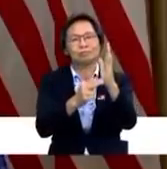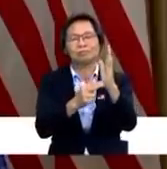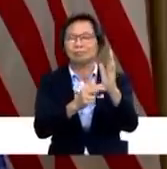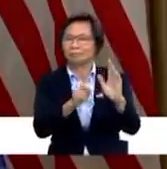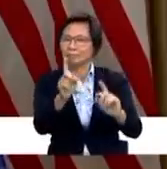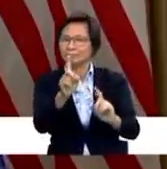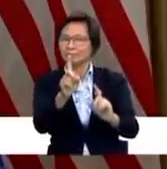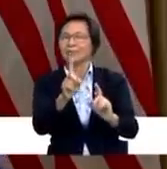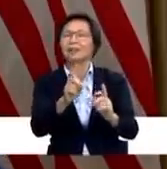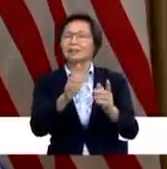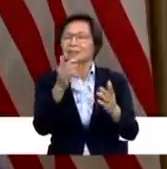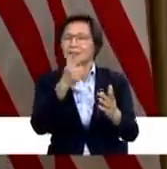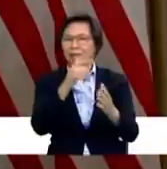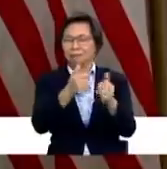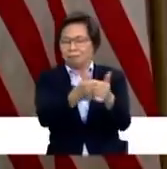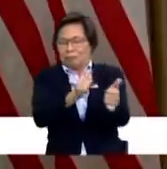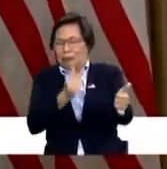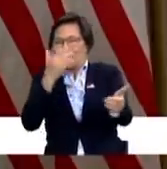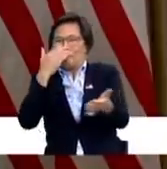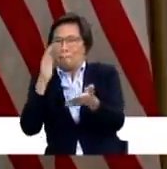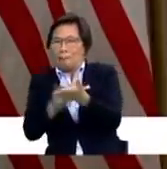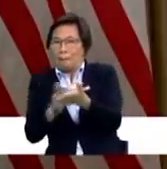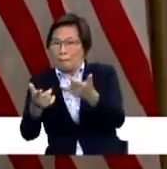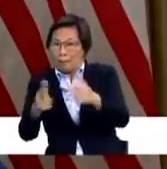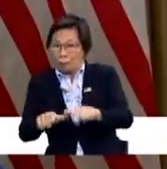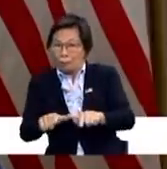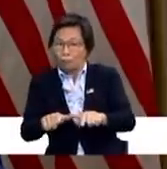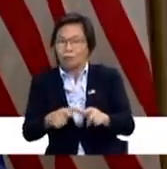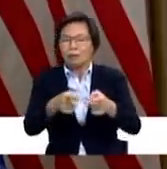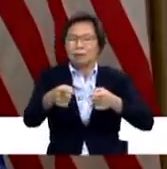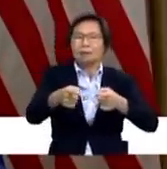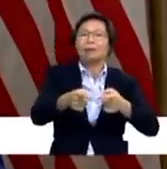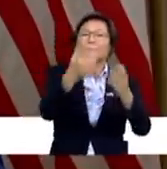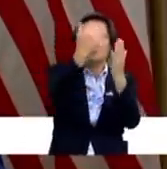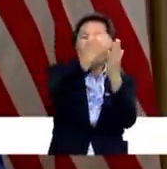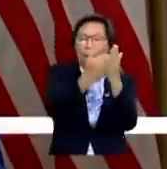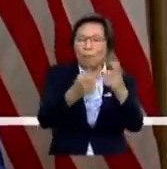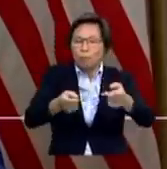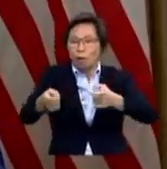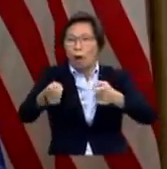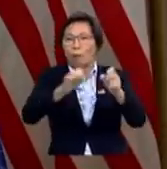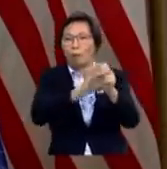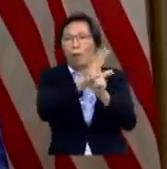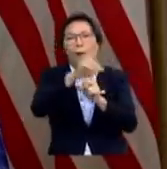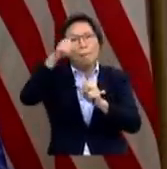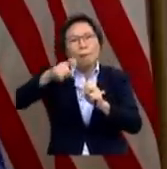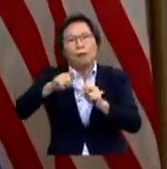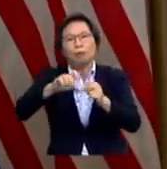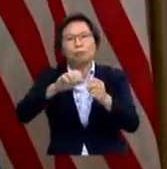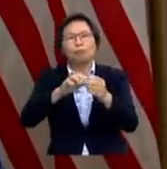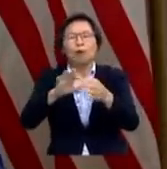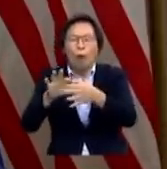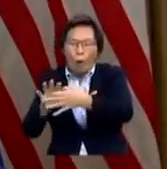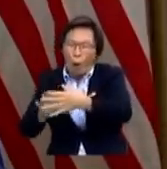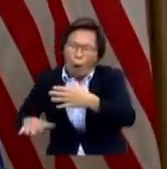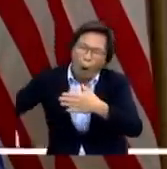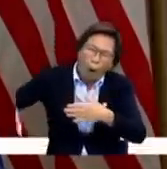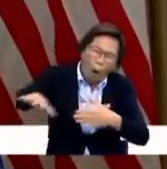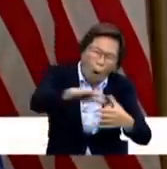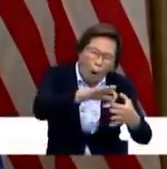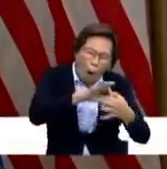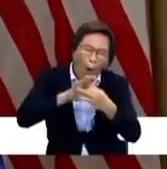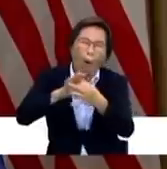mengelakkan mutiara Hai langkah untuk mengawal pendamping ini juga memerlukan usaha bersepadu PH